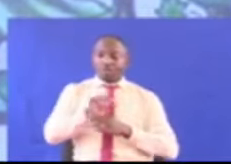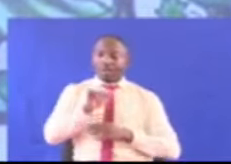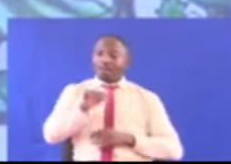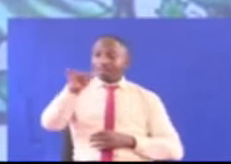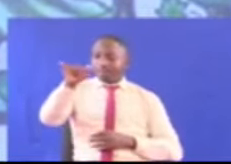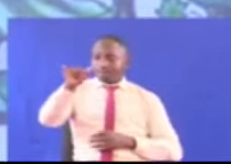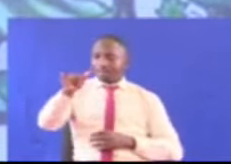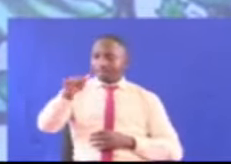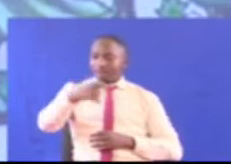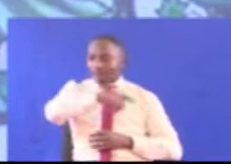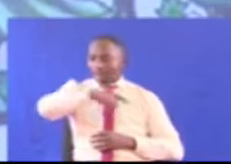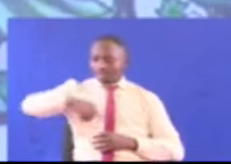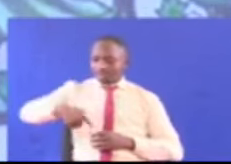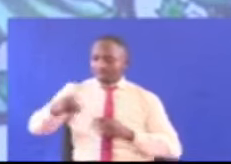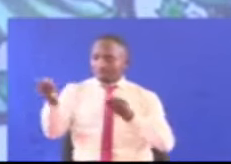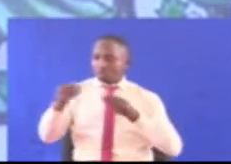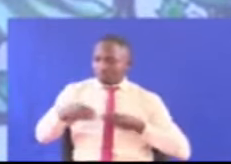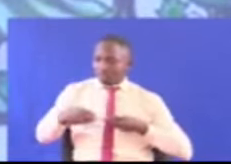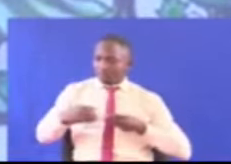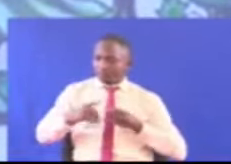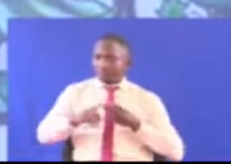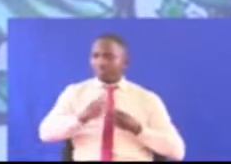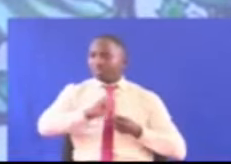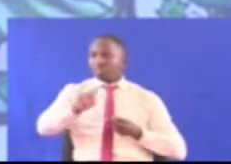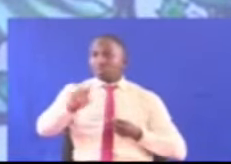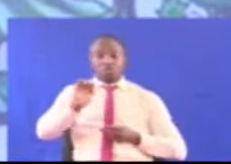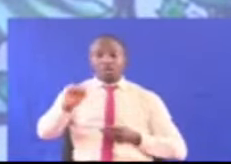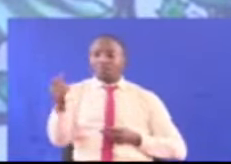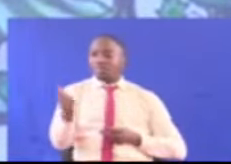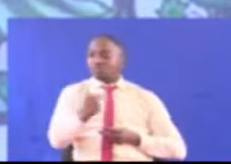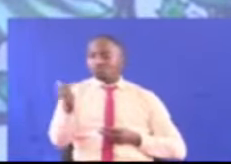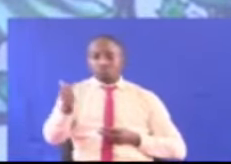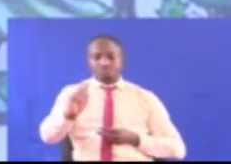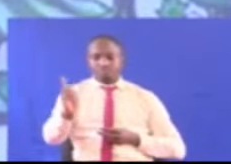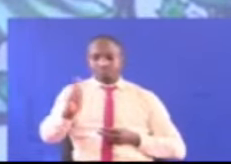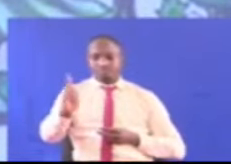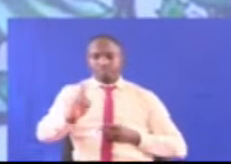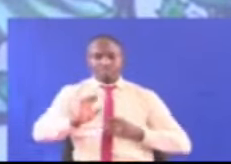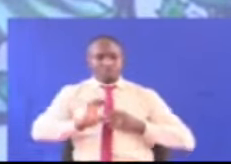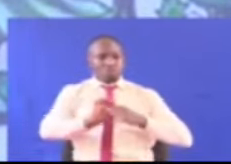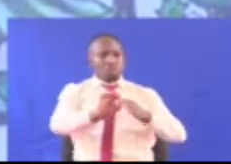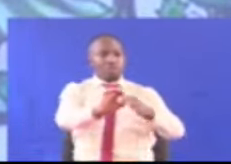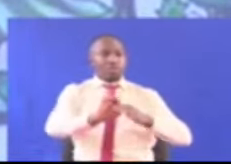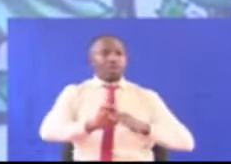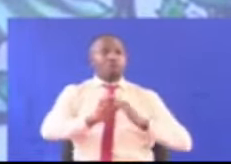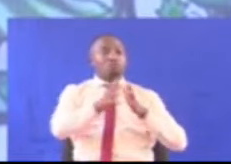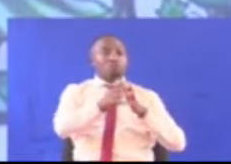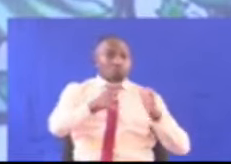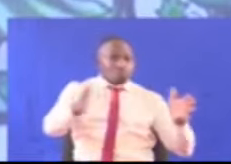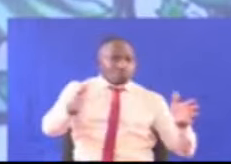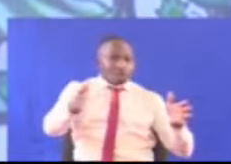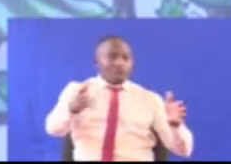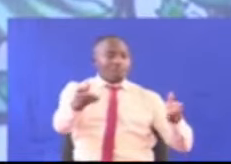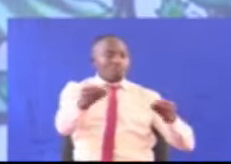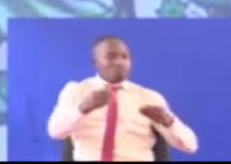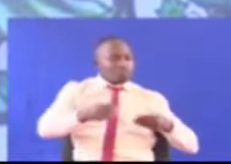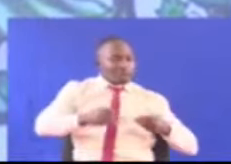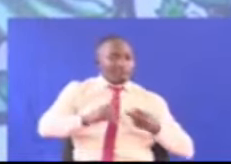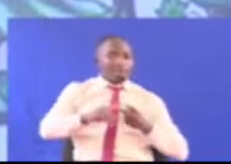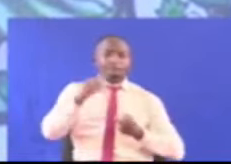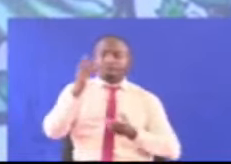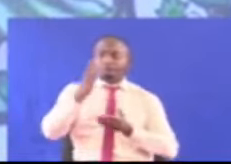Rais ametuwezesha. Lakini si usafiri pekee. Ushirikiano mkubwa ambao wametupa